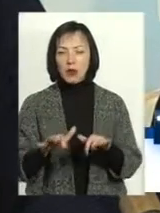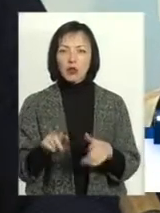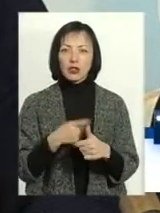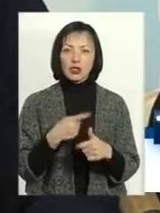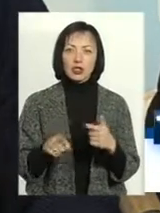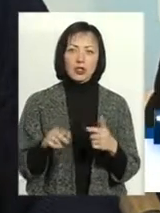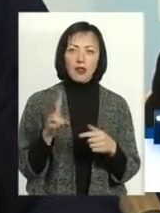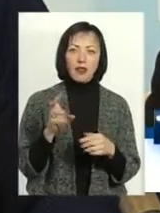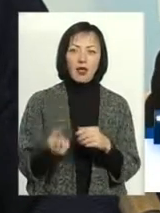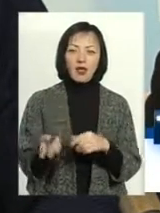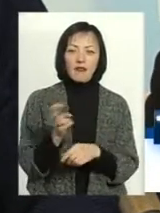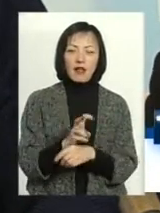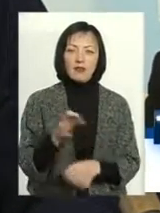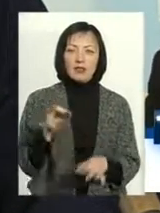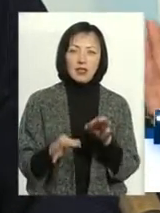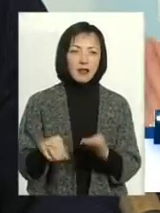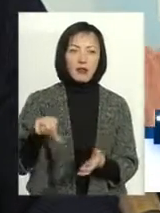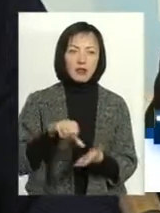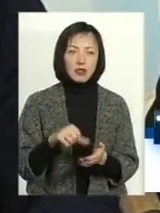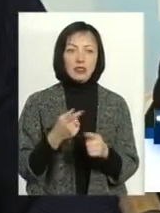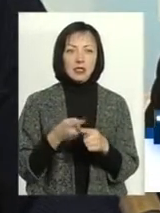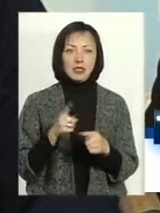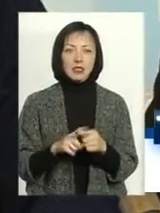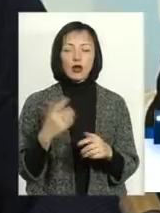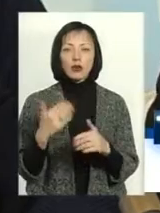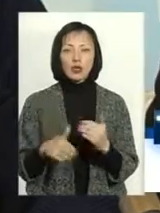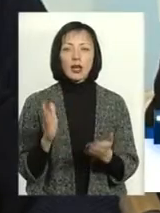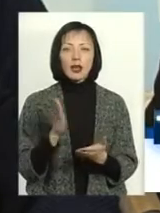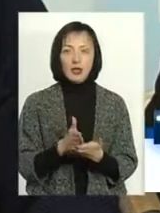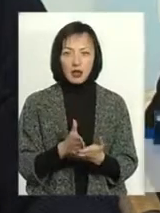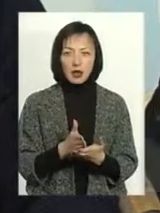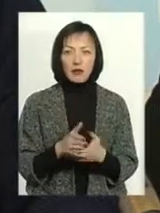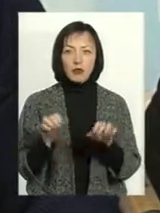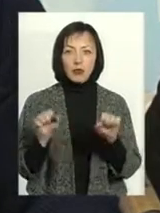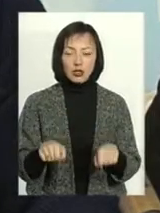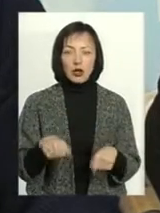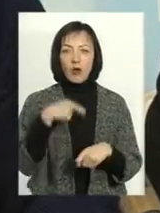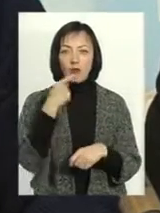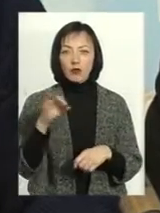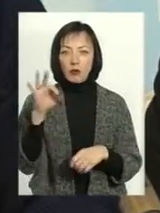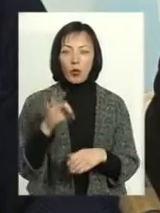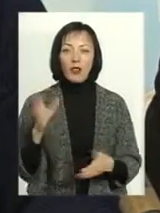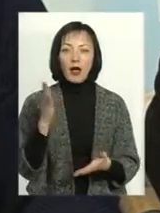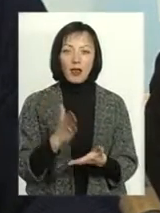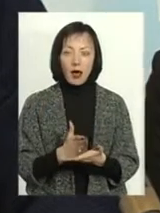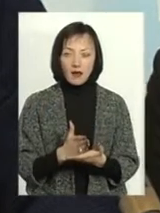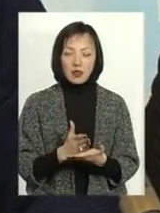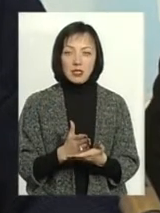там не являвся засідання, не приймав участі, то це вже є, можна говорити про наявність